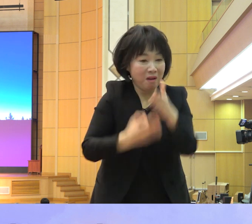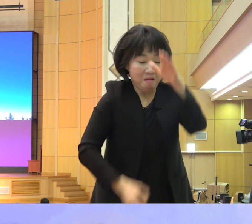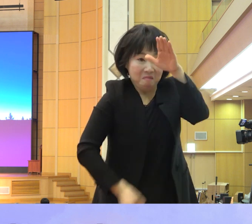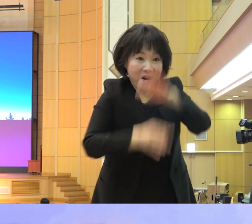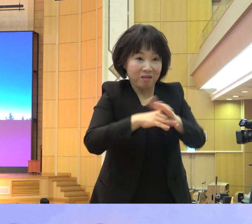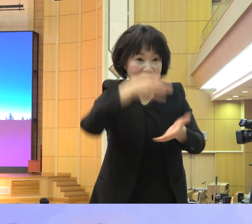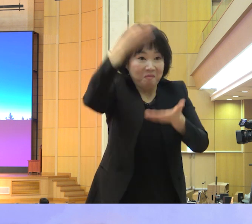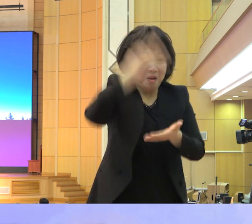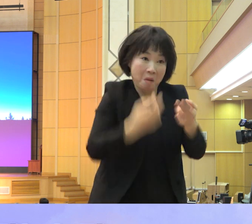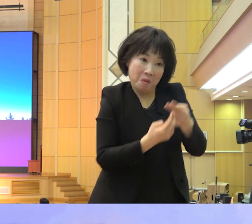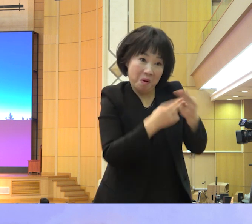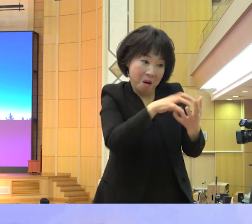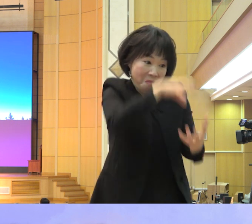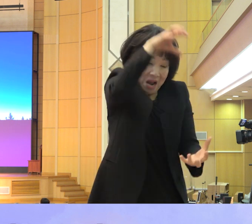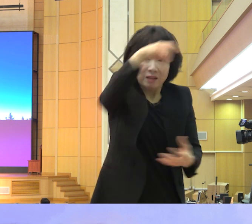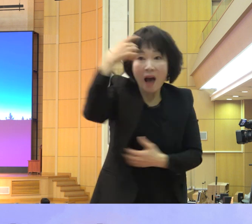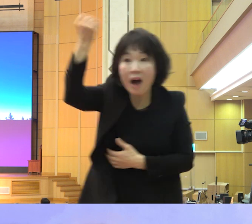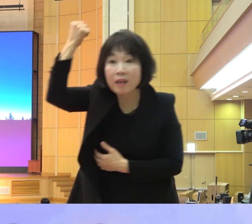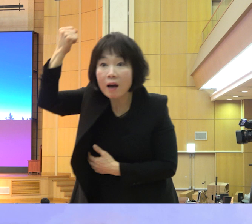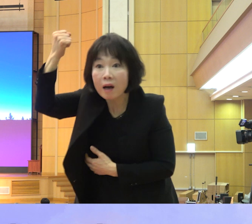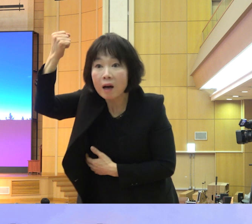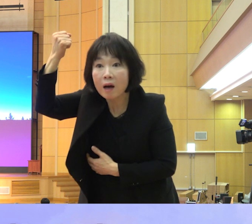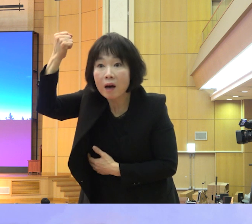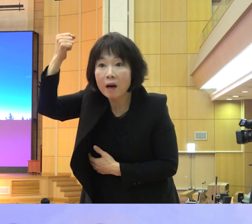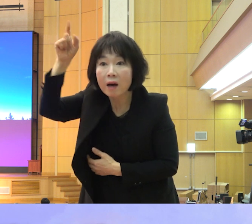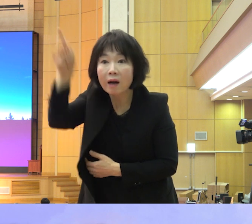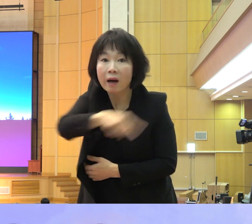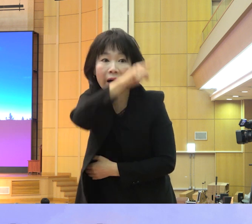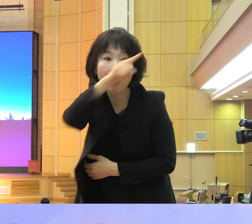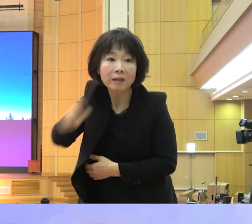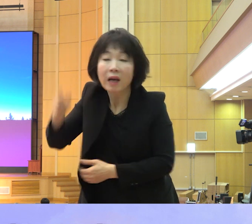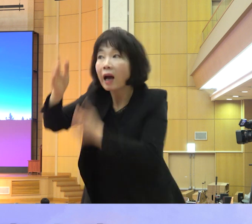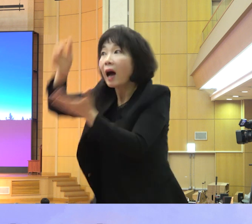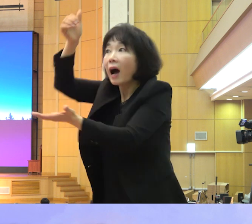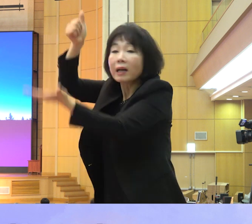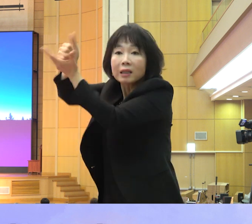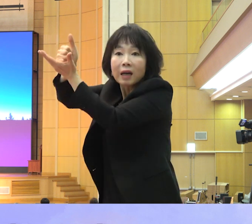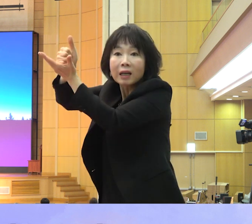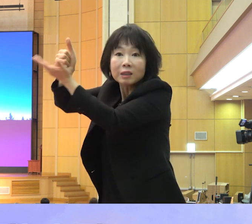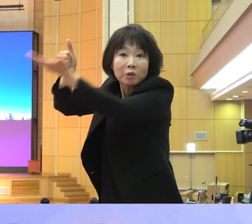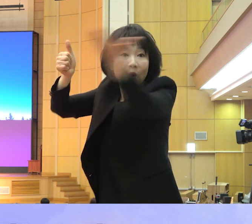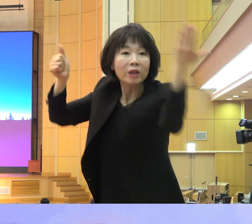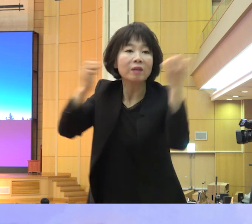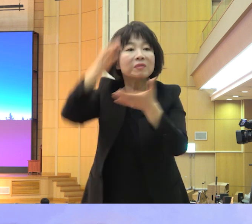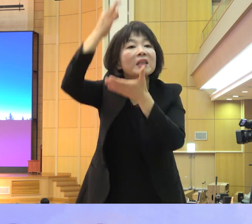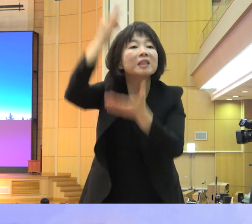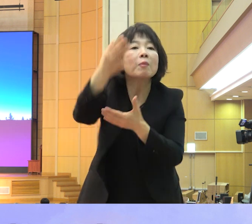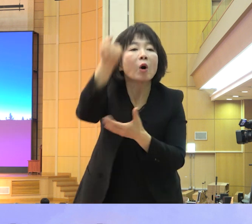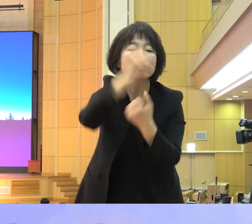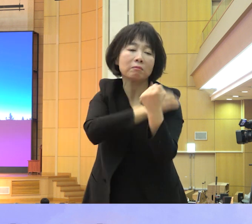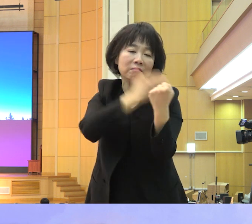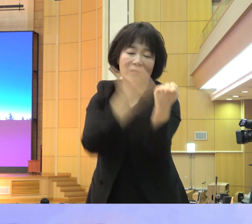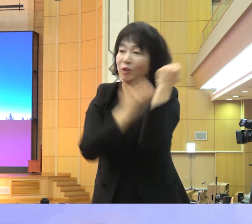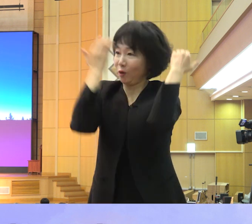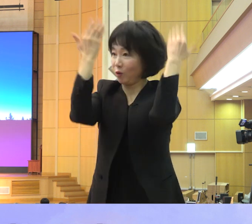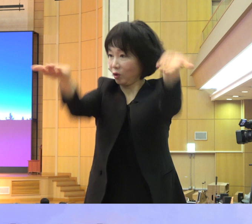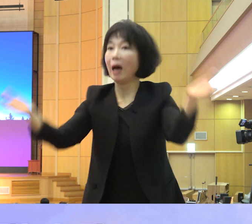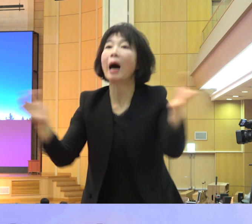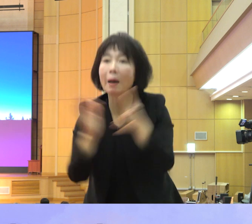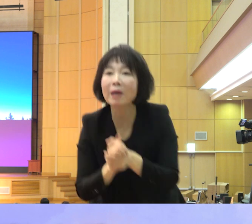여호와를 기억하라. 그가 네게 재물 얻을 능을 주셨습니다.